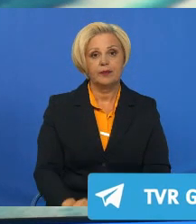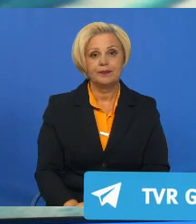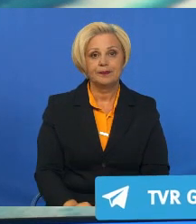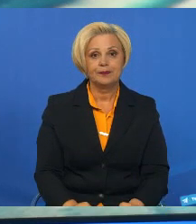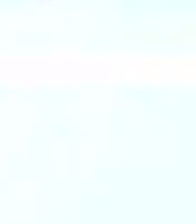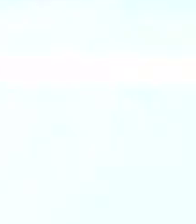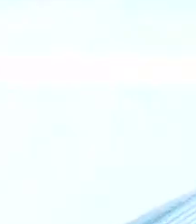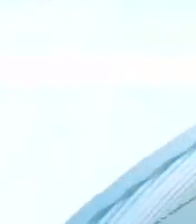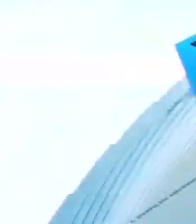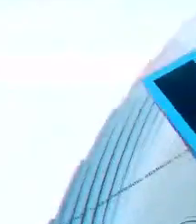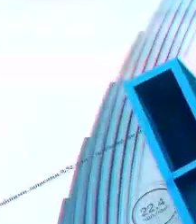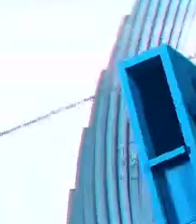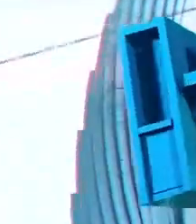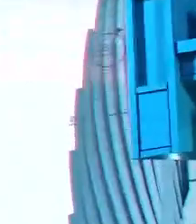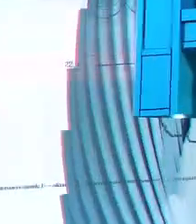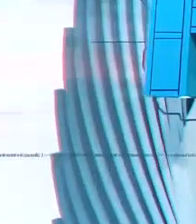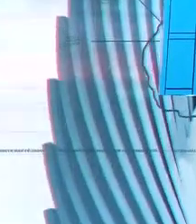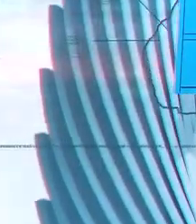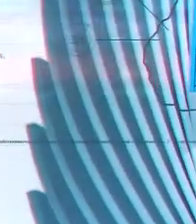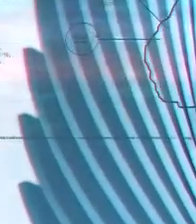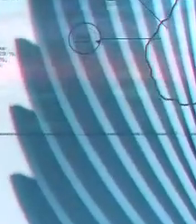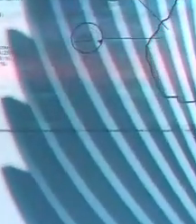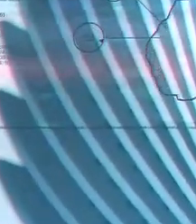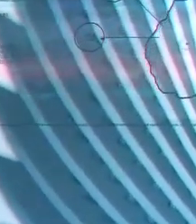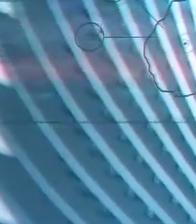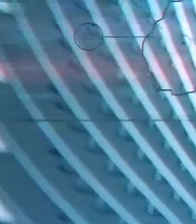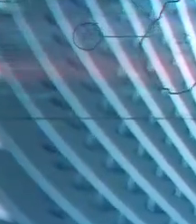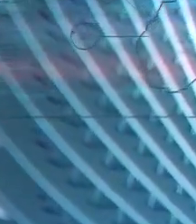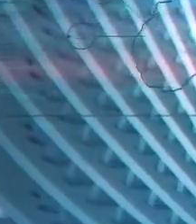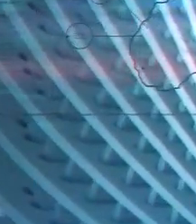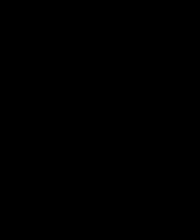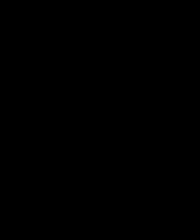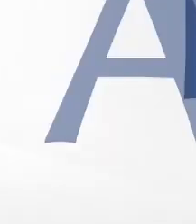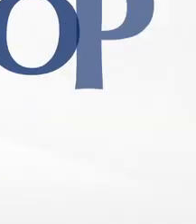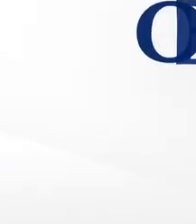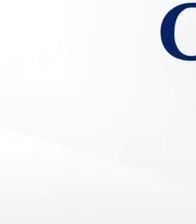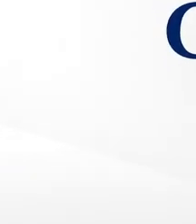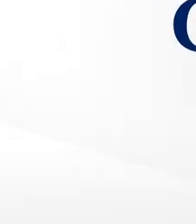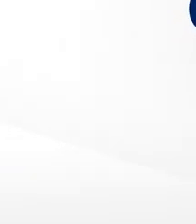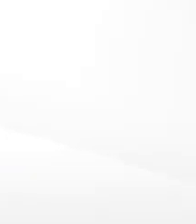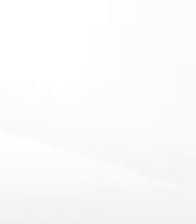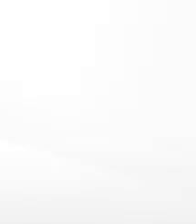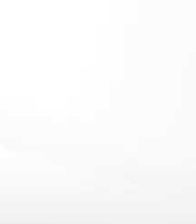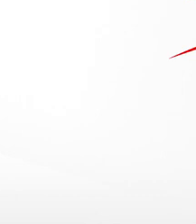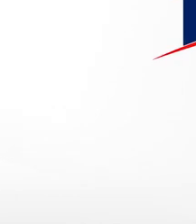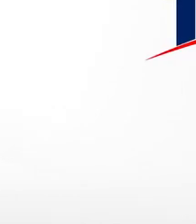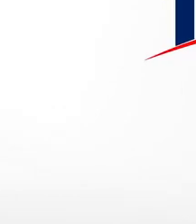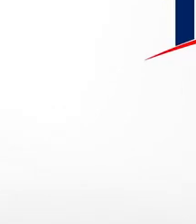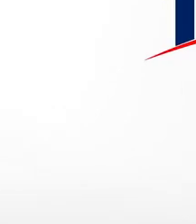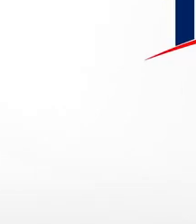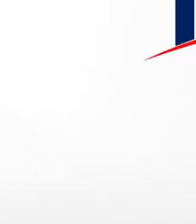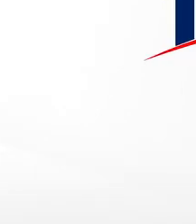эфіры. Генеральный